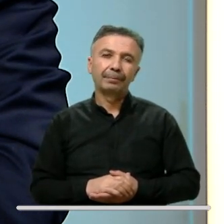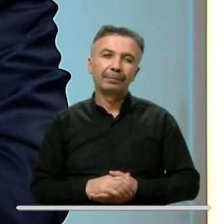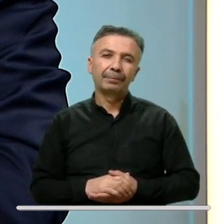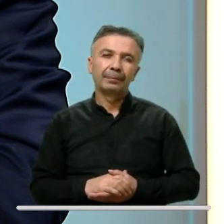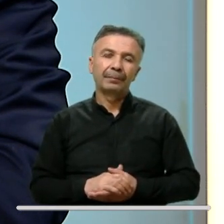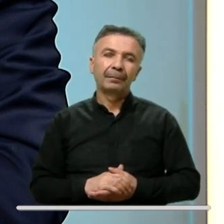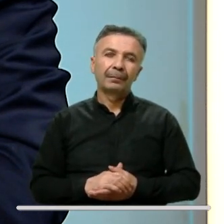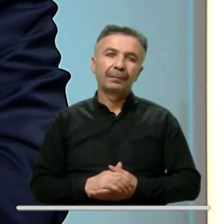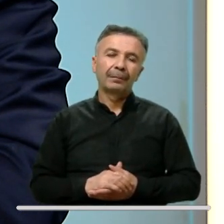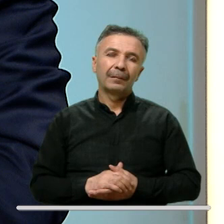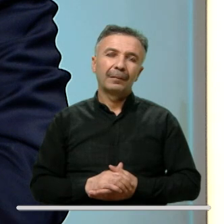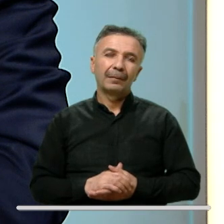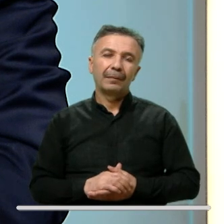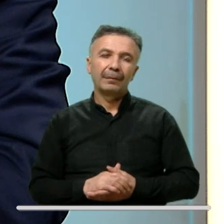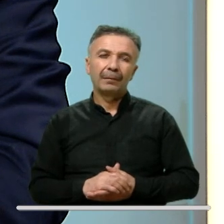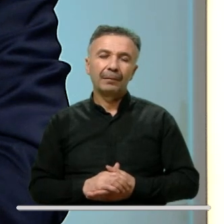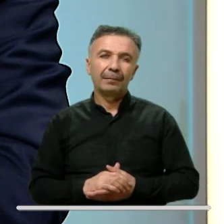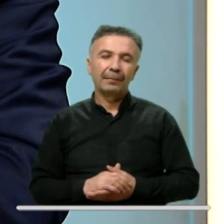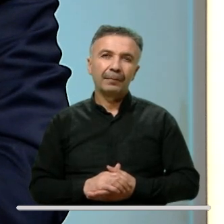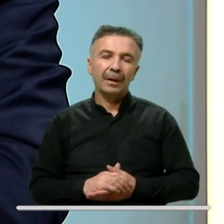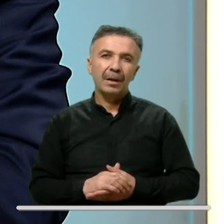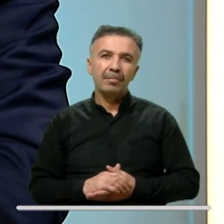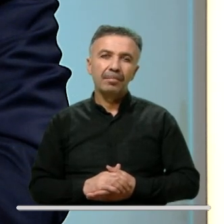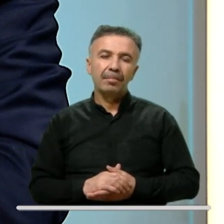dini saiklerle vesaire değil de yani bir